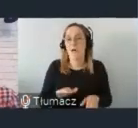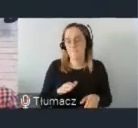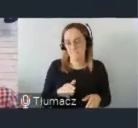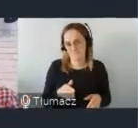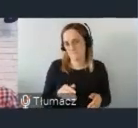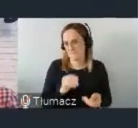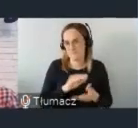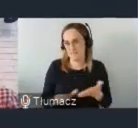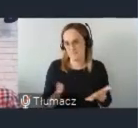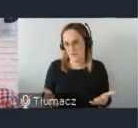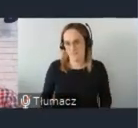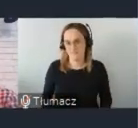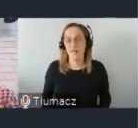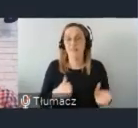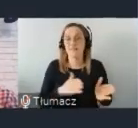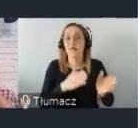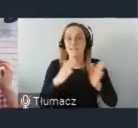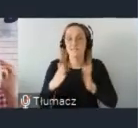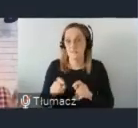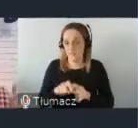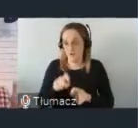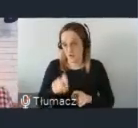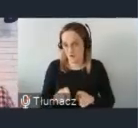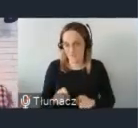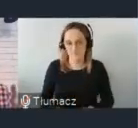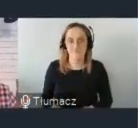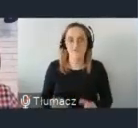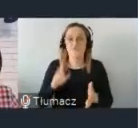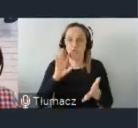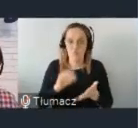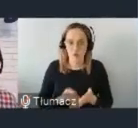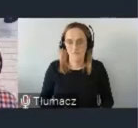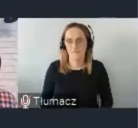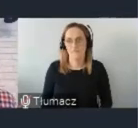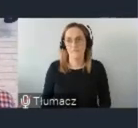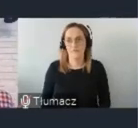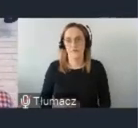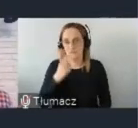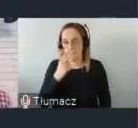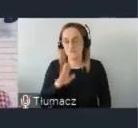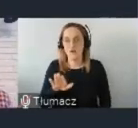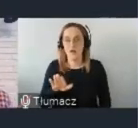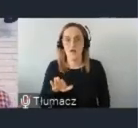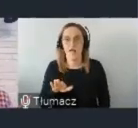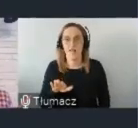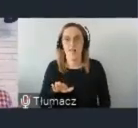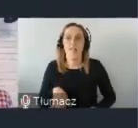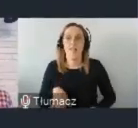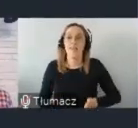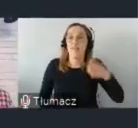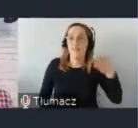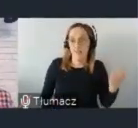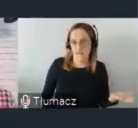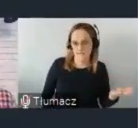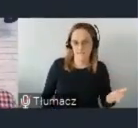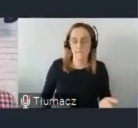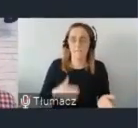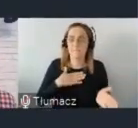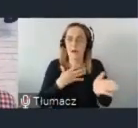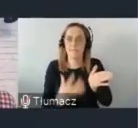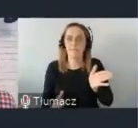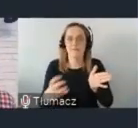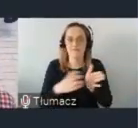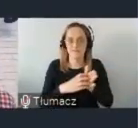I robimy teraz kolejny krok. Znowu, chciałem, żebyście spojrzeli na lewą część naszych slajdów. Mamy aplikację